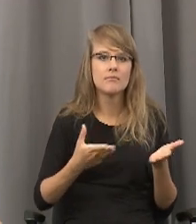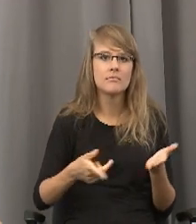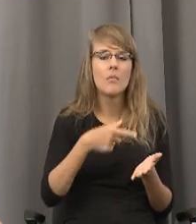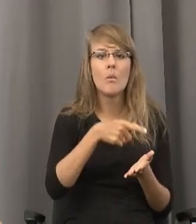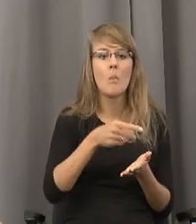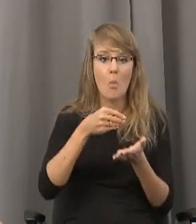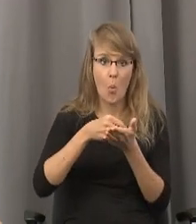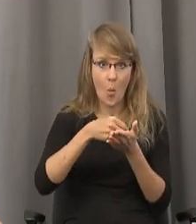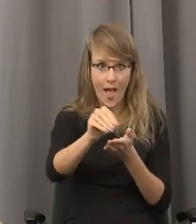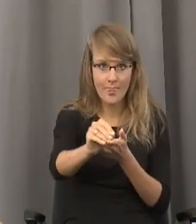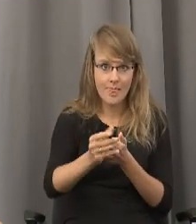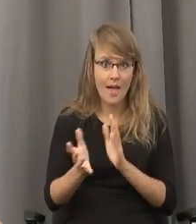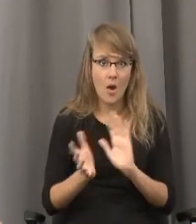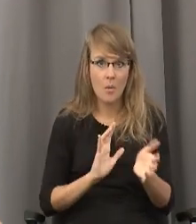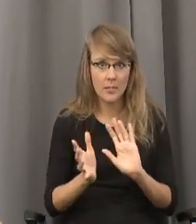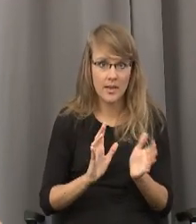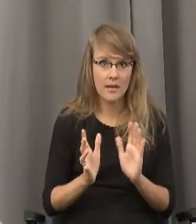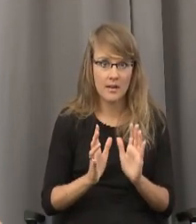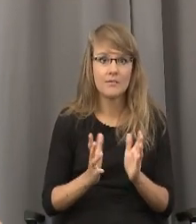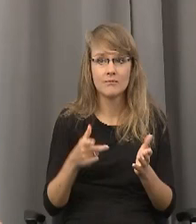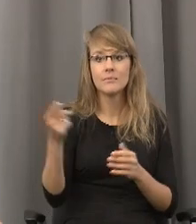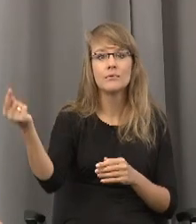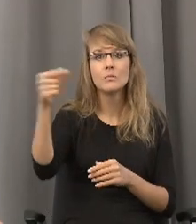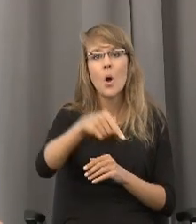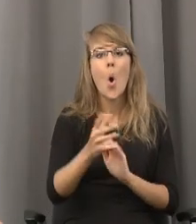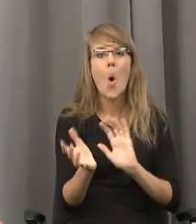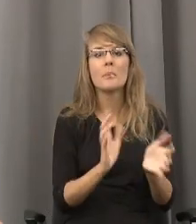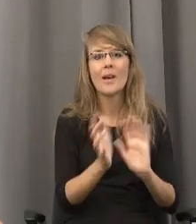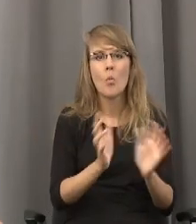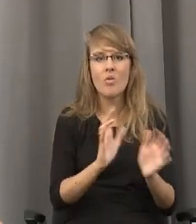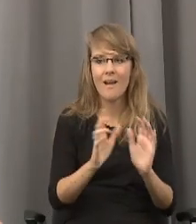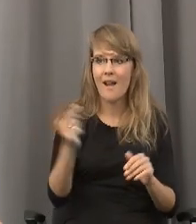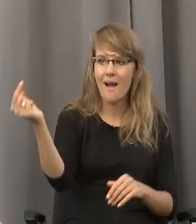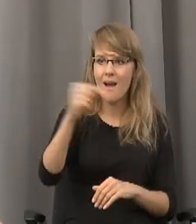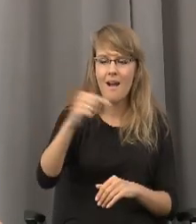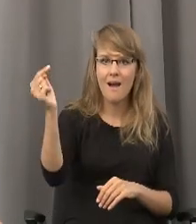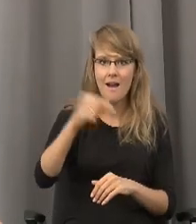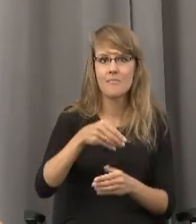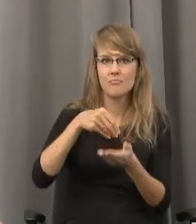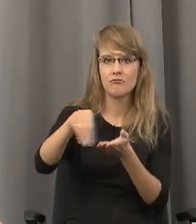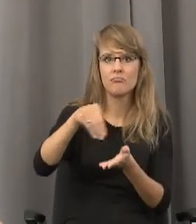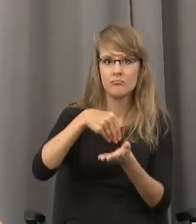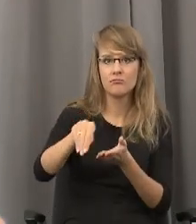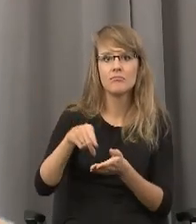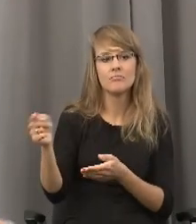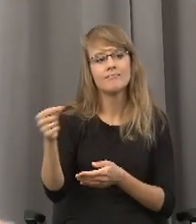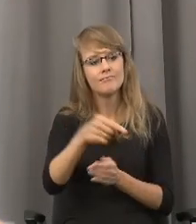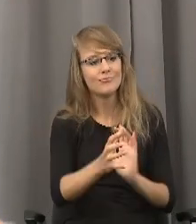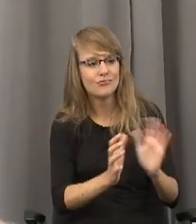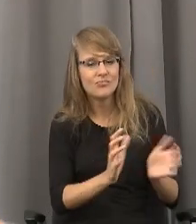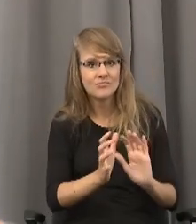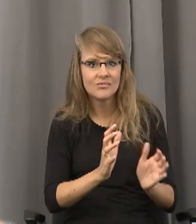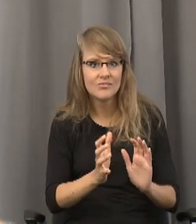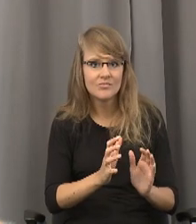płatnej opieki, czyli płacimy za opiekunkę dochodzącą czy opiekuna, który się będzie zajmował naszym podopiecznym wtedy,